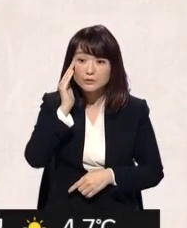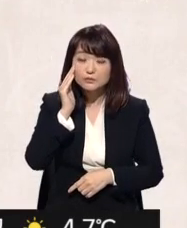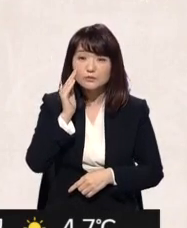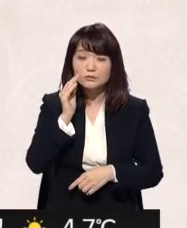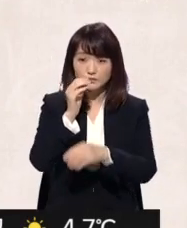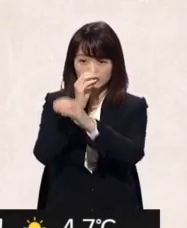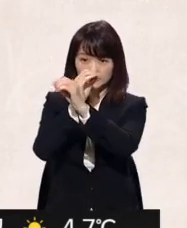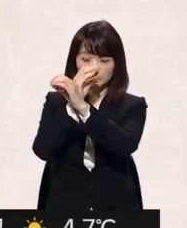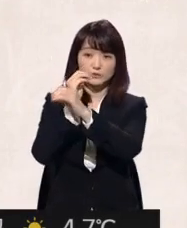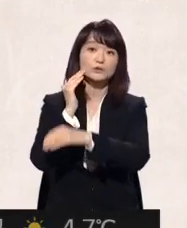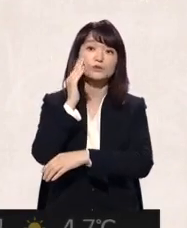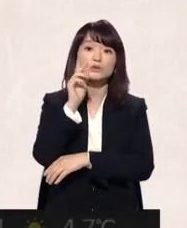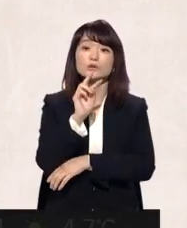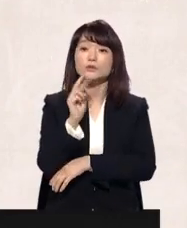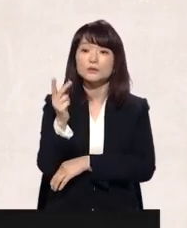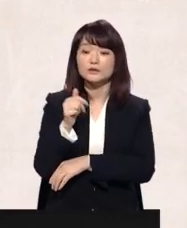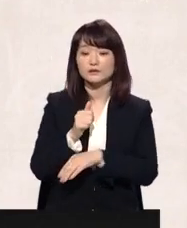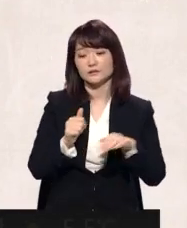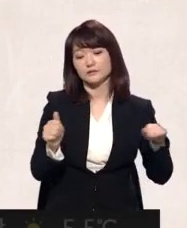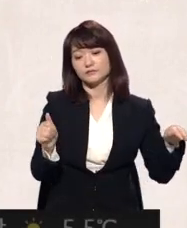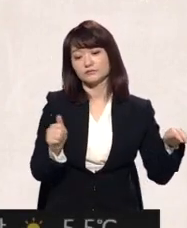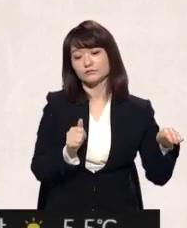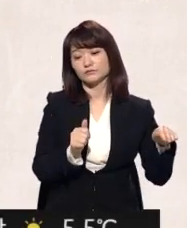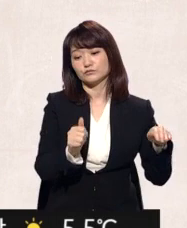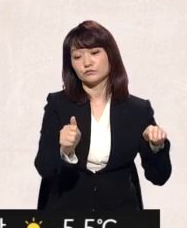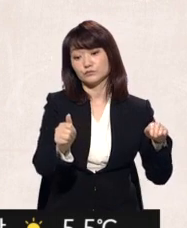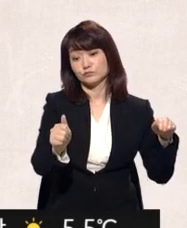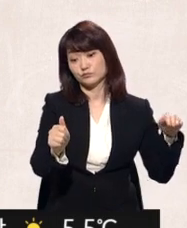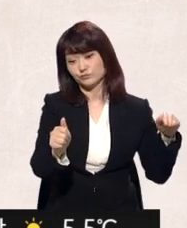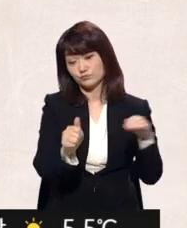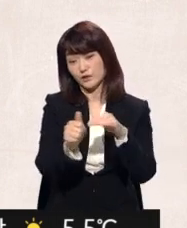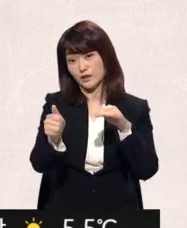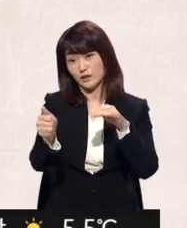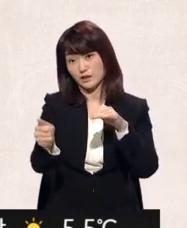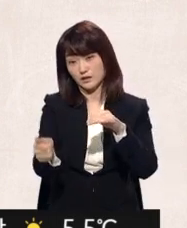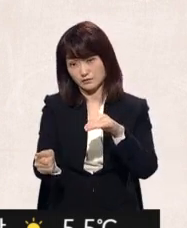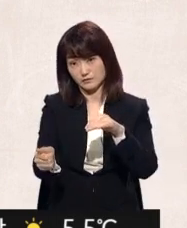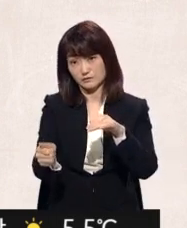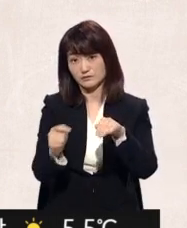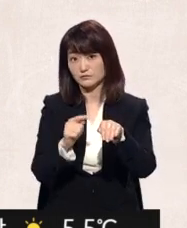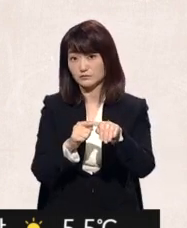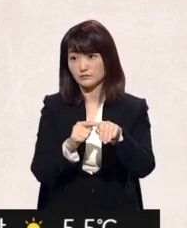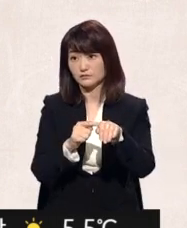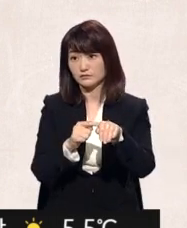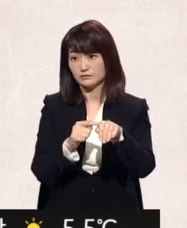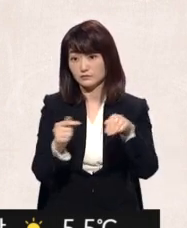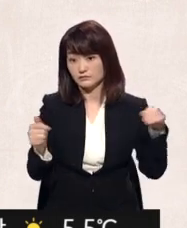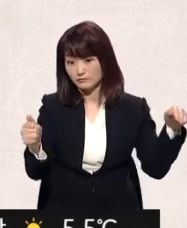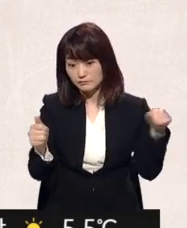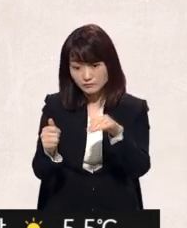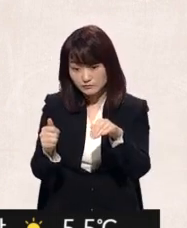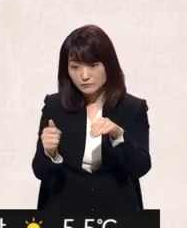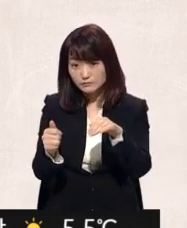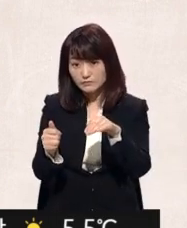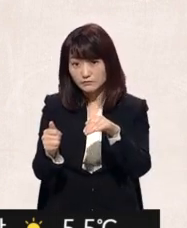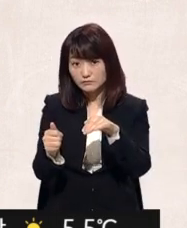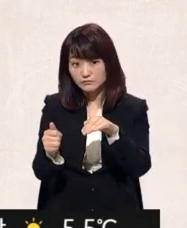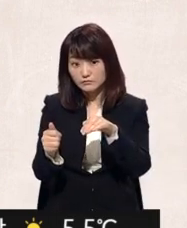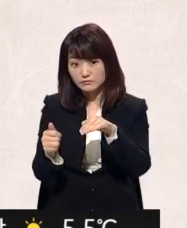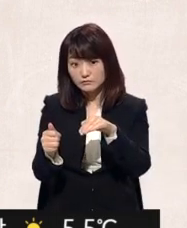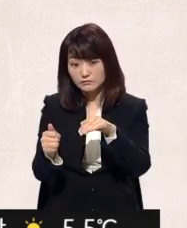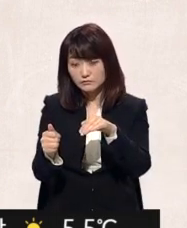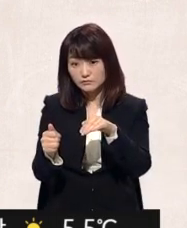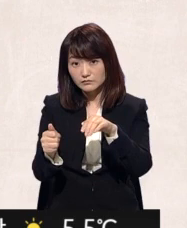중간 정도에서 아이를 쳤다고 하고요 나중에 쳤는데 잠시 차는 멈췄지만 다시